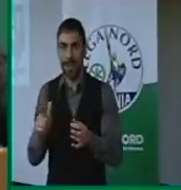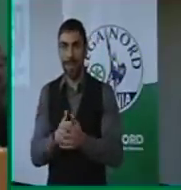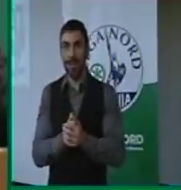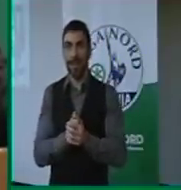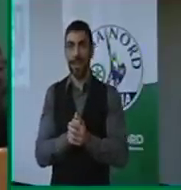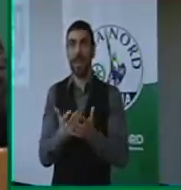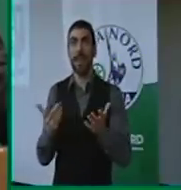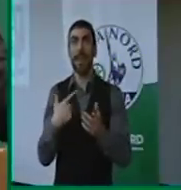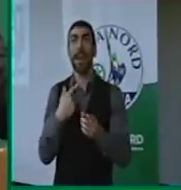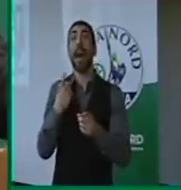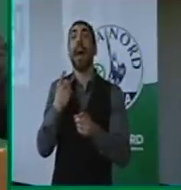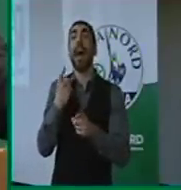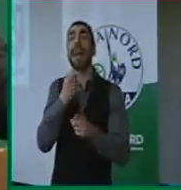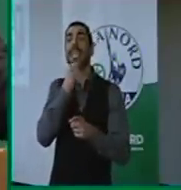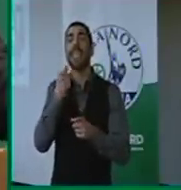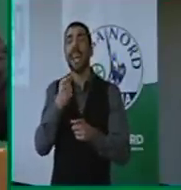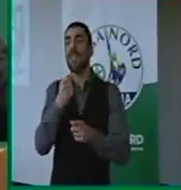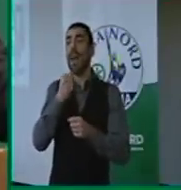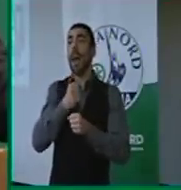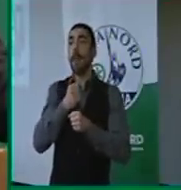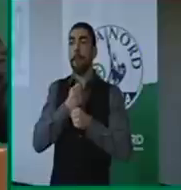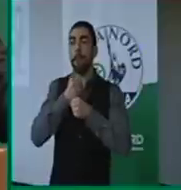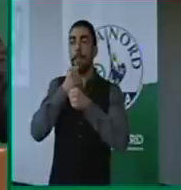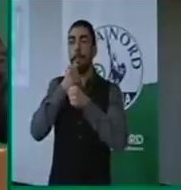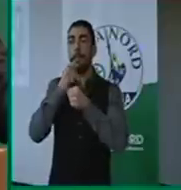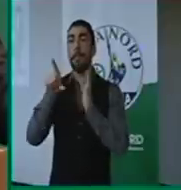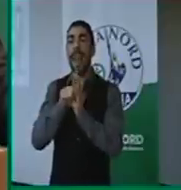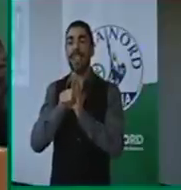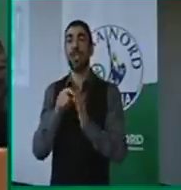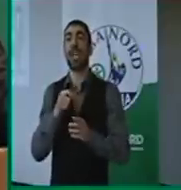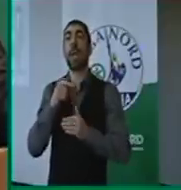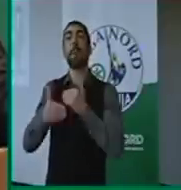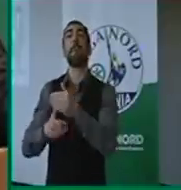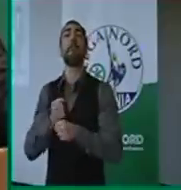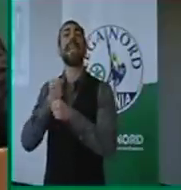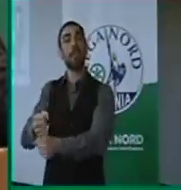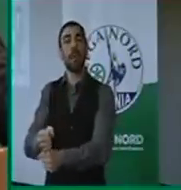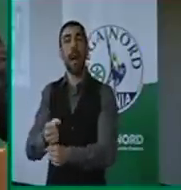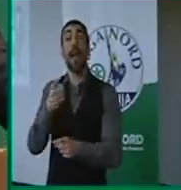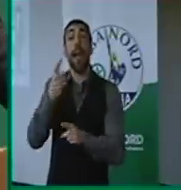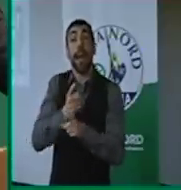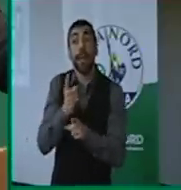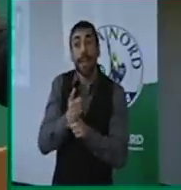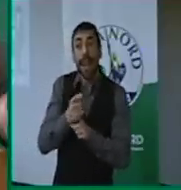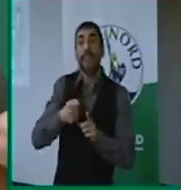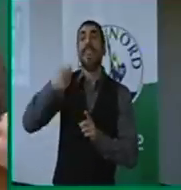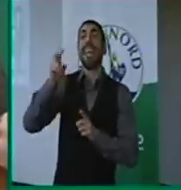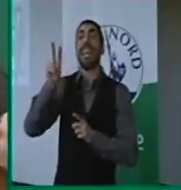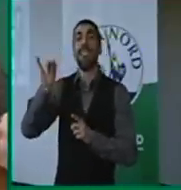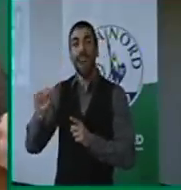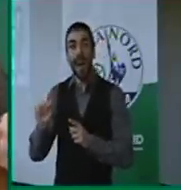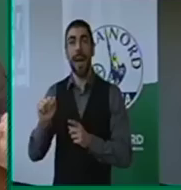cosa dicono ci vuole la patrimoniale bisogna tassare i risparmi bisogna alzare